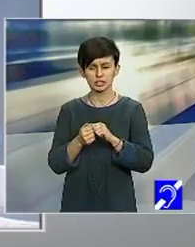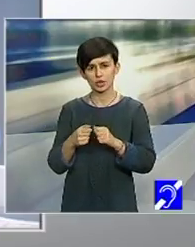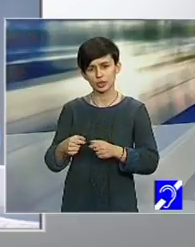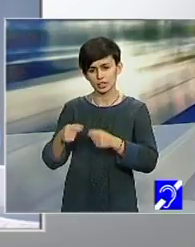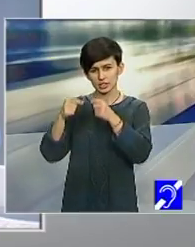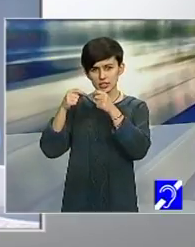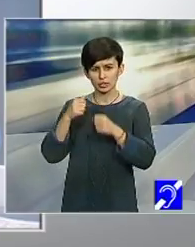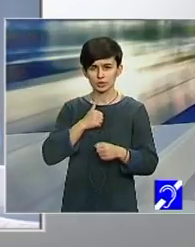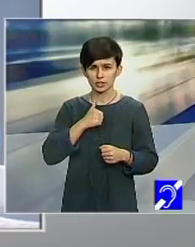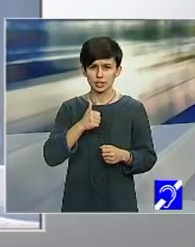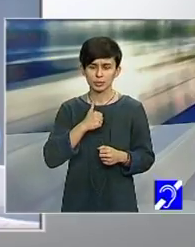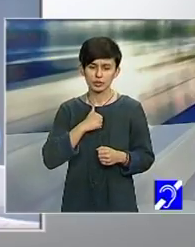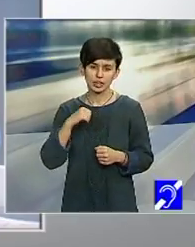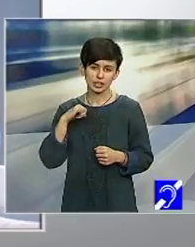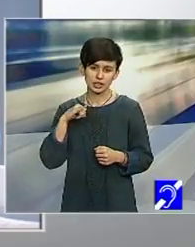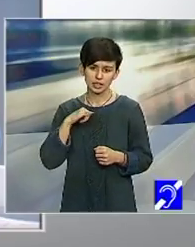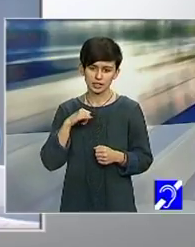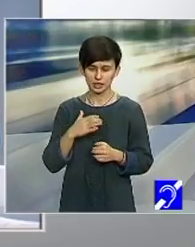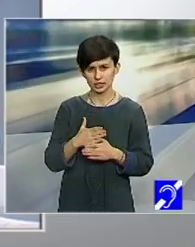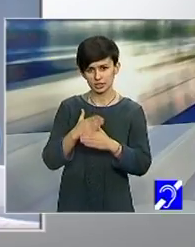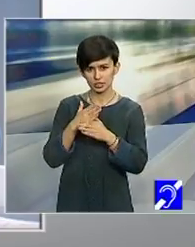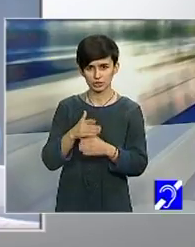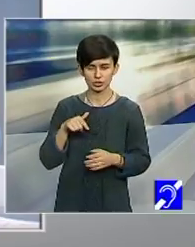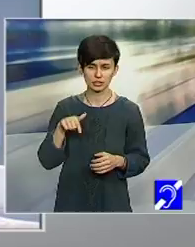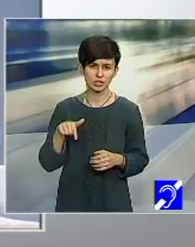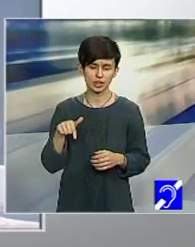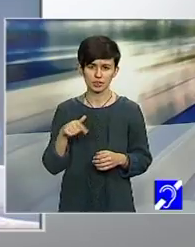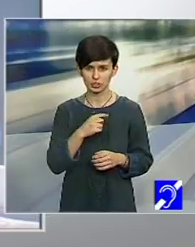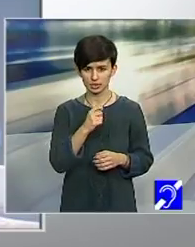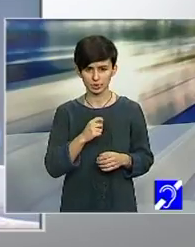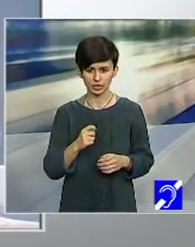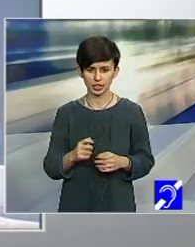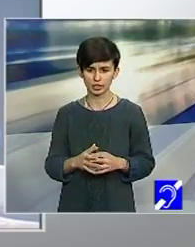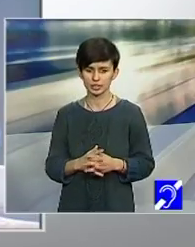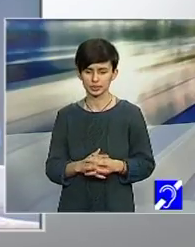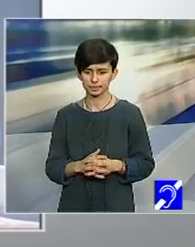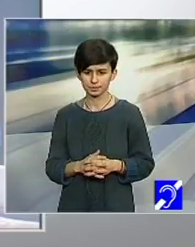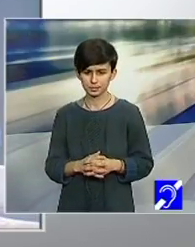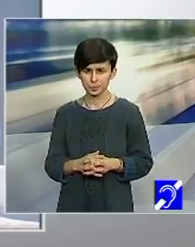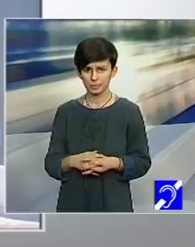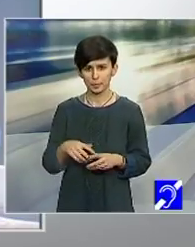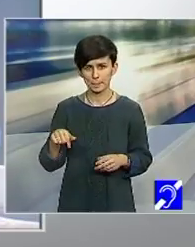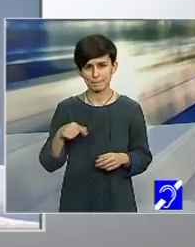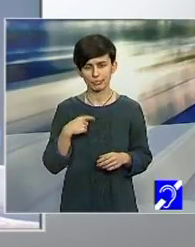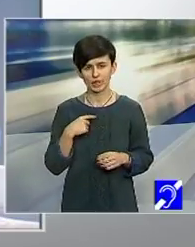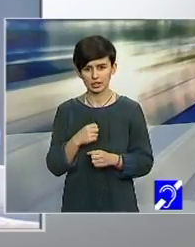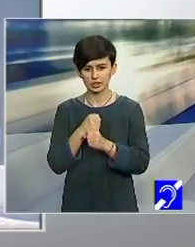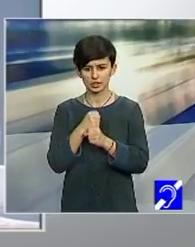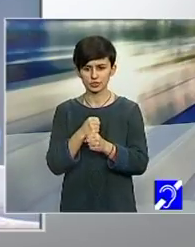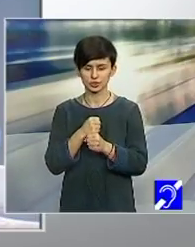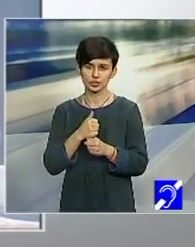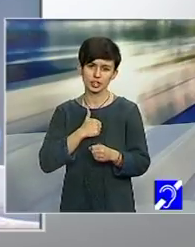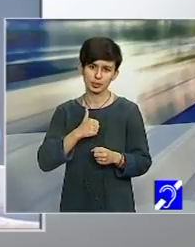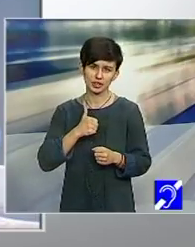instituții private interesate în a susține acest proiect. Mă refer la fonduri